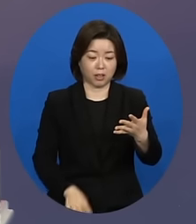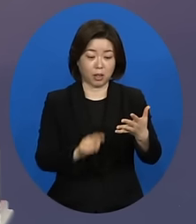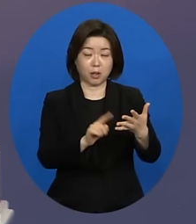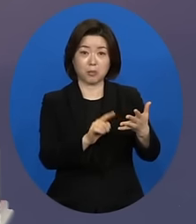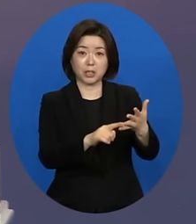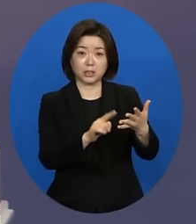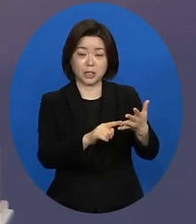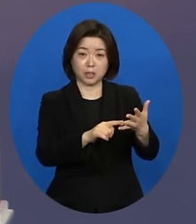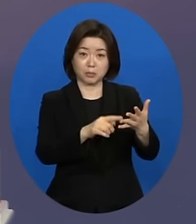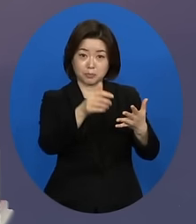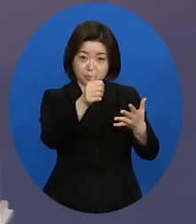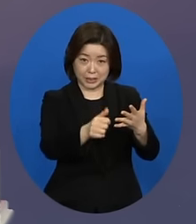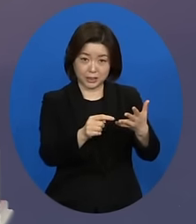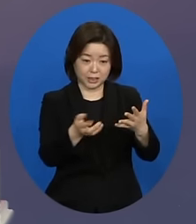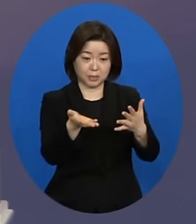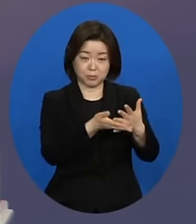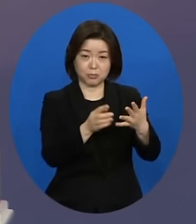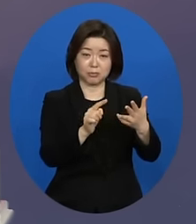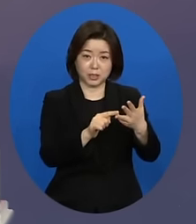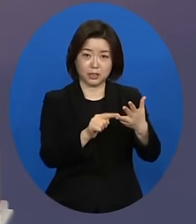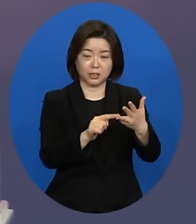막내가 태어났는데